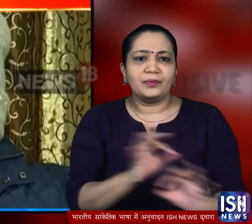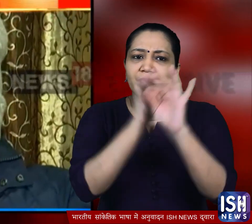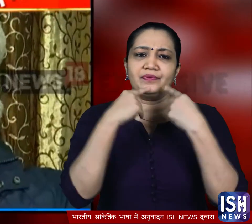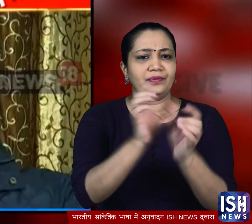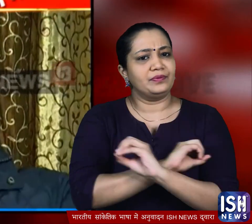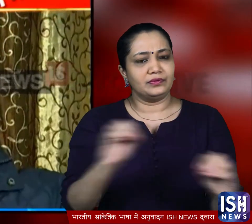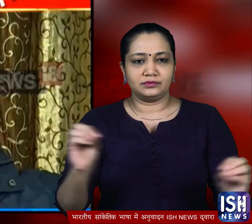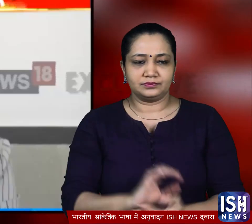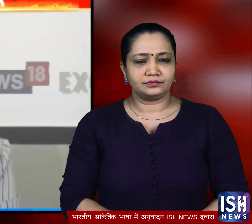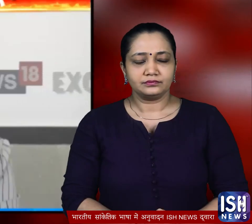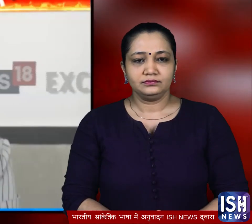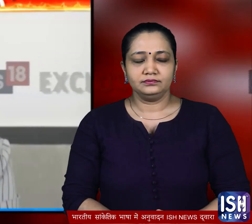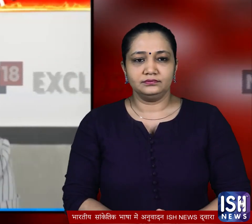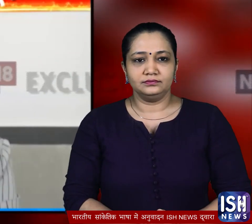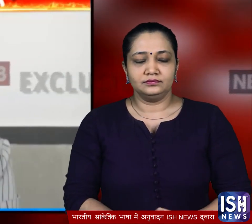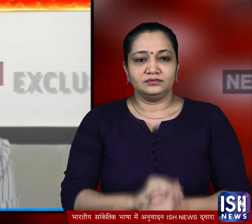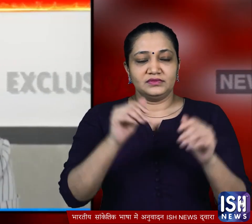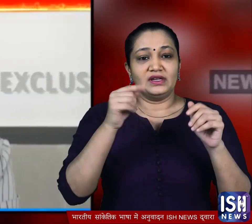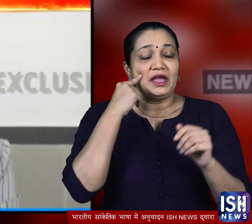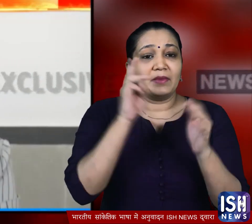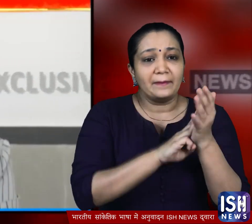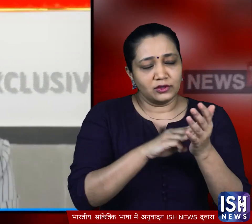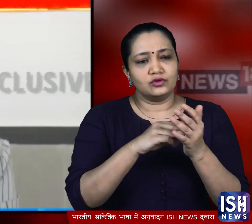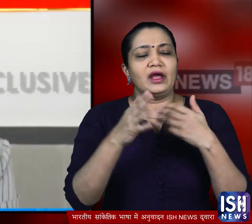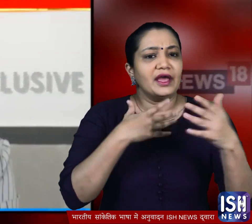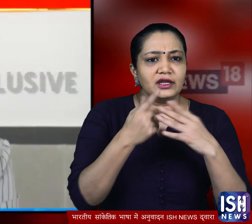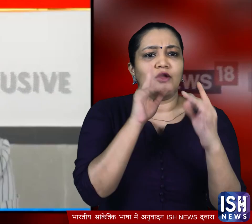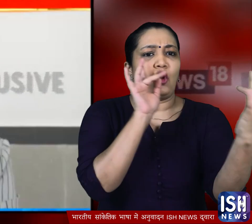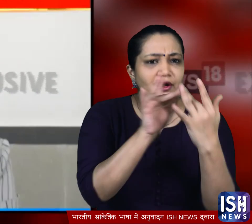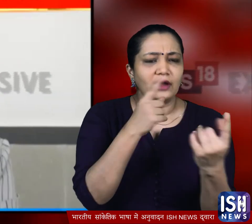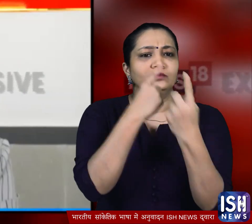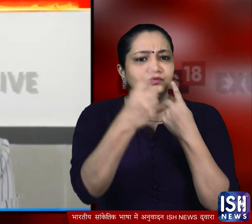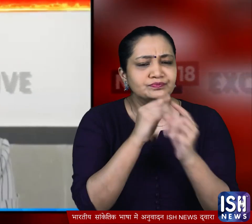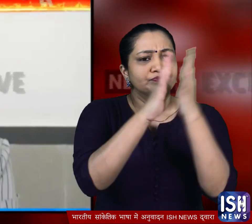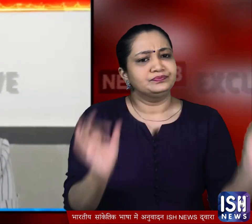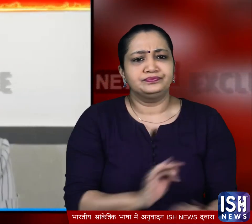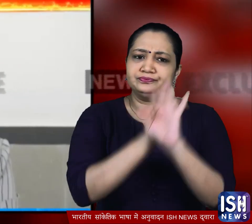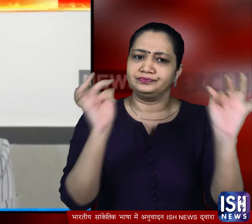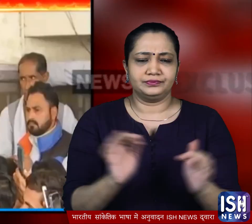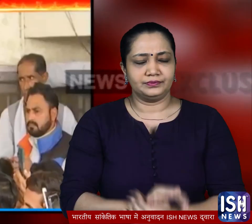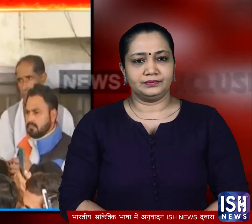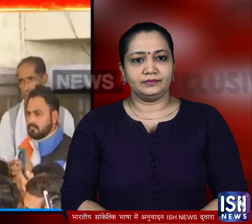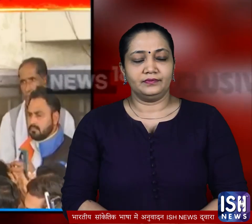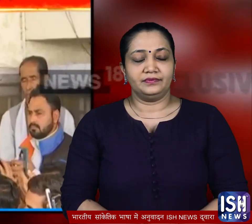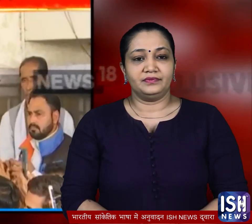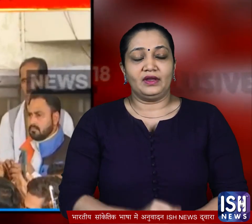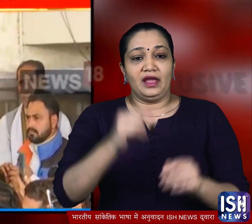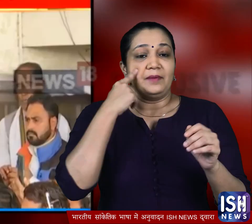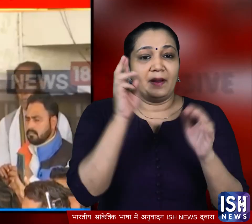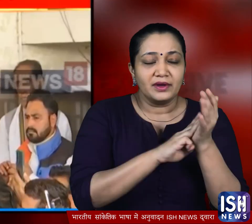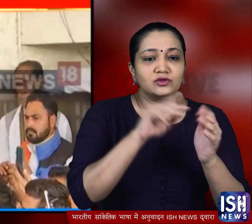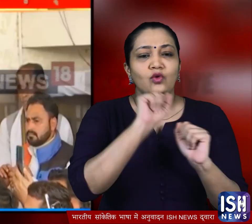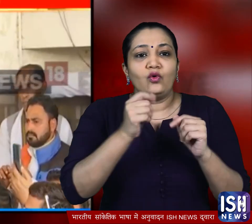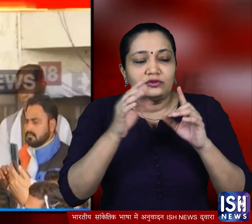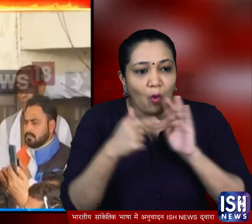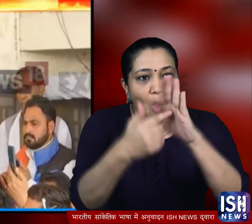चर्चा से उन्होंने साफ इनकार किया। नहीं, इमरान मसूद साहब से हमारी कोई कांटेक्ट नहीं है, ना उनसे कोई बातचीत है। अब तक इमरान मसूद